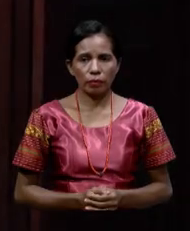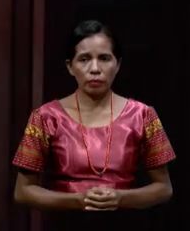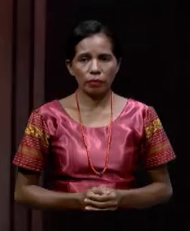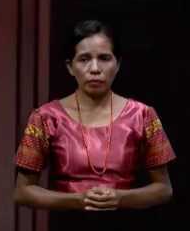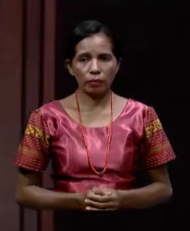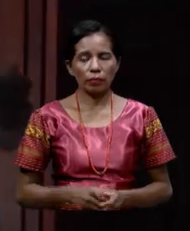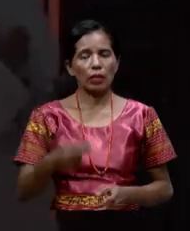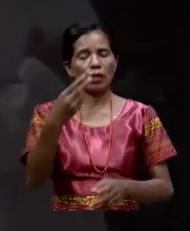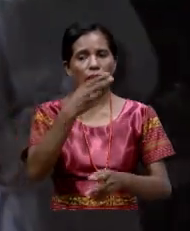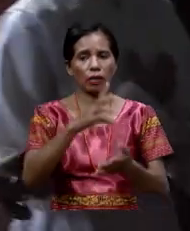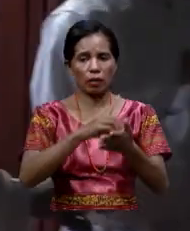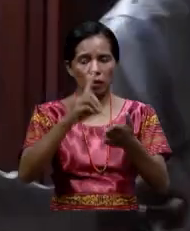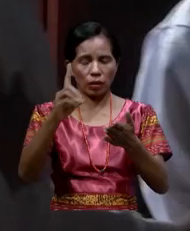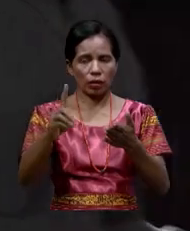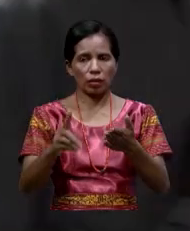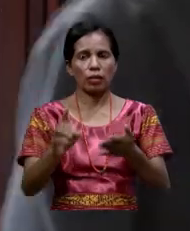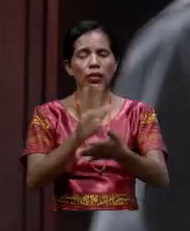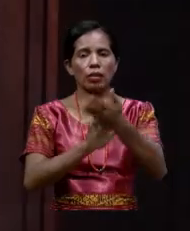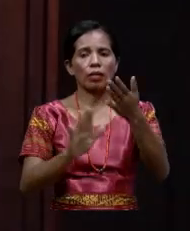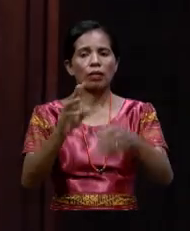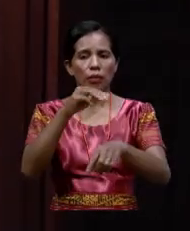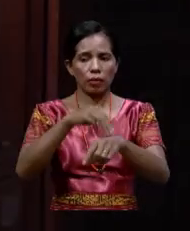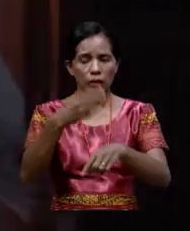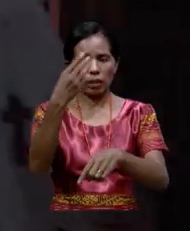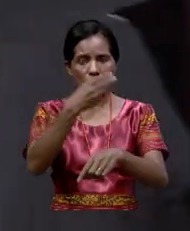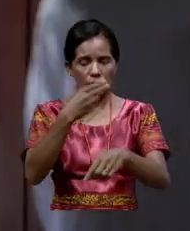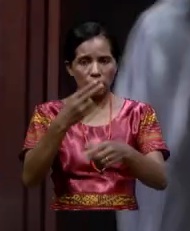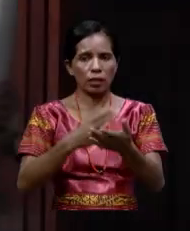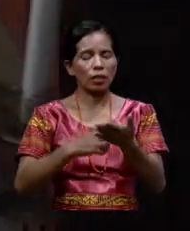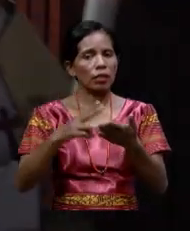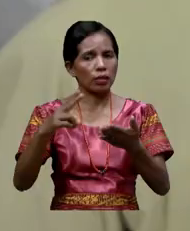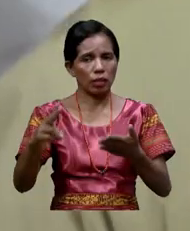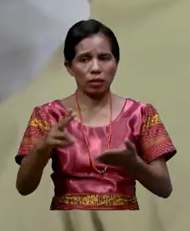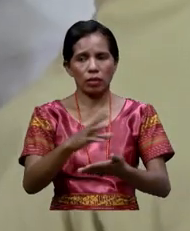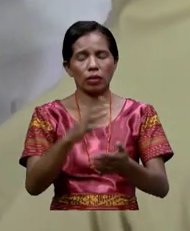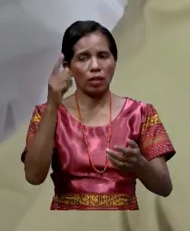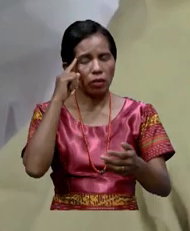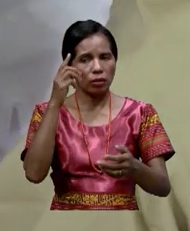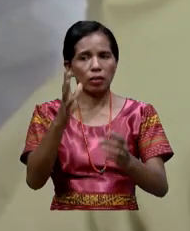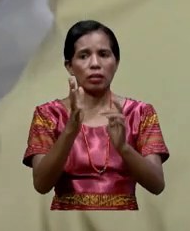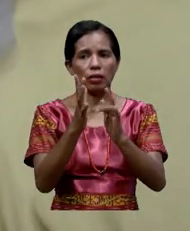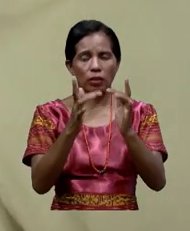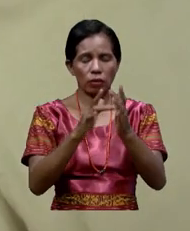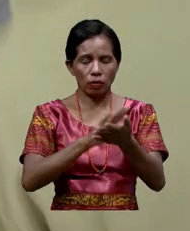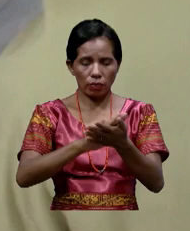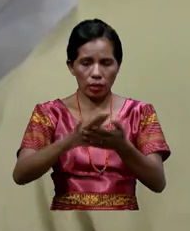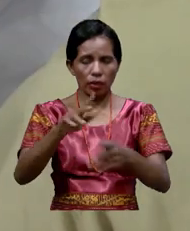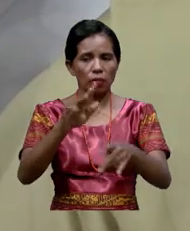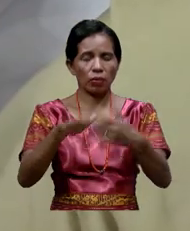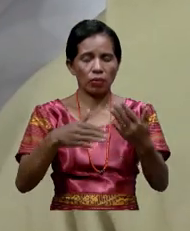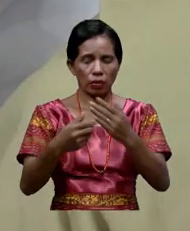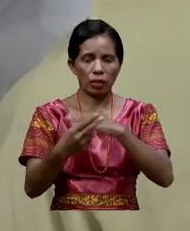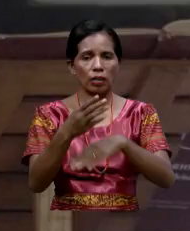Ia quinta semana ne Sarani Católica celebra misa Quinta-feira Santa, hodi hanoi hikas Jesus fasenia apostolos serniain, no